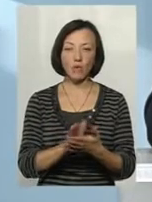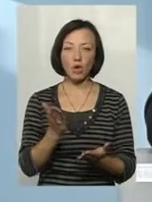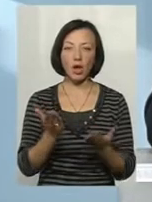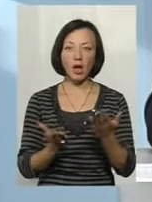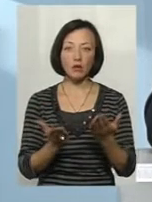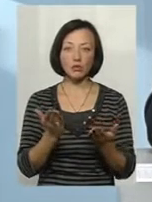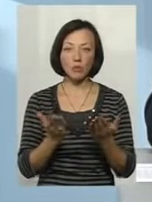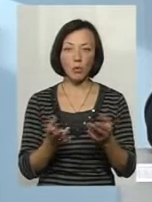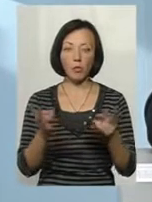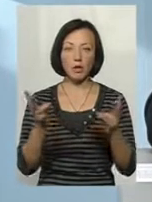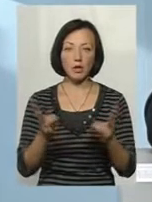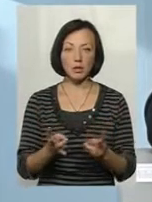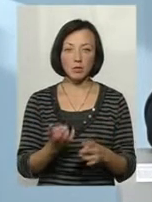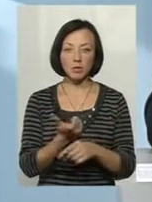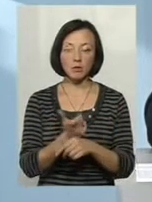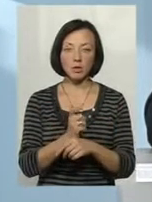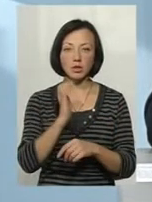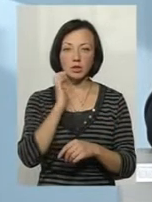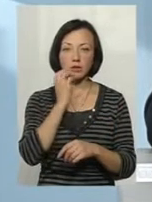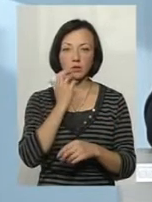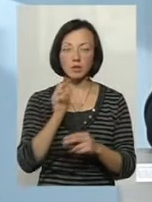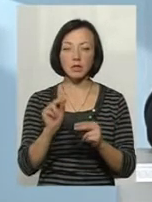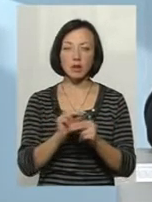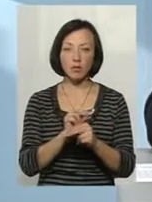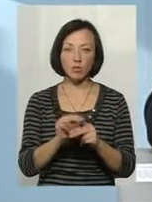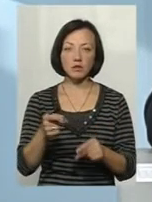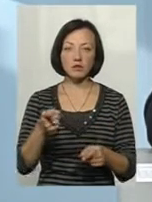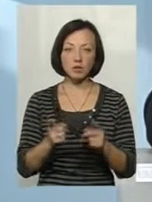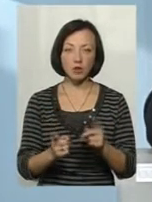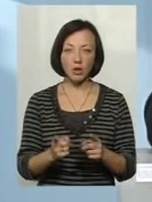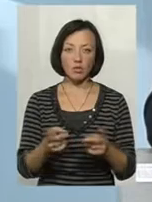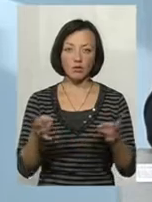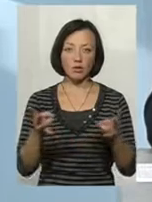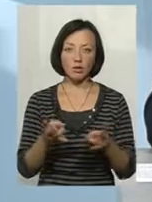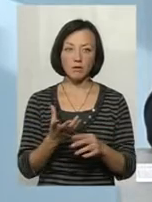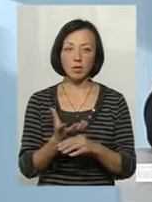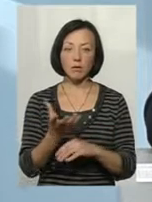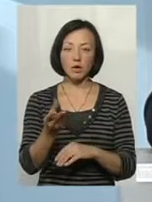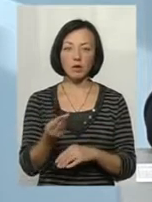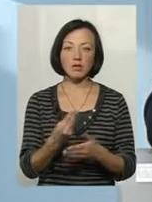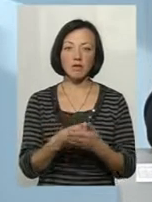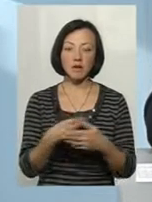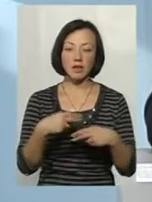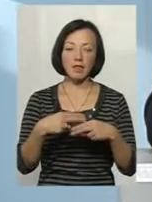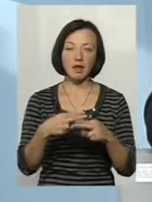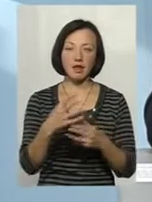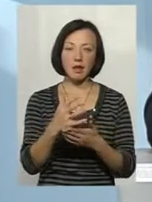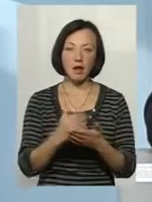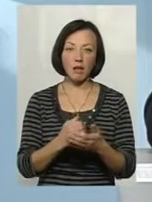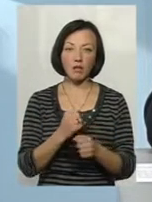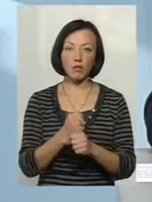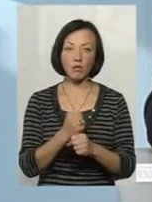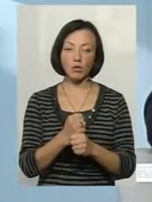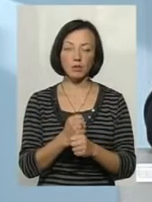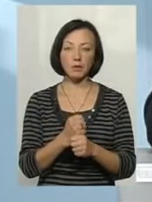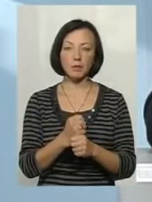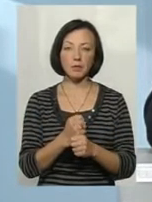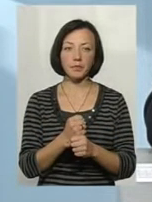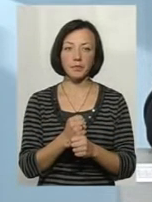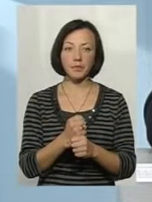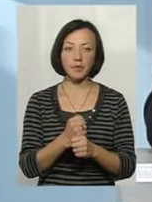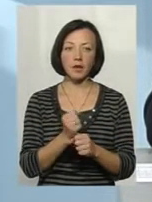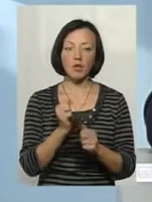ж потрібно більш серйозний ремонт, то, звичайно, потрібно оплачувати вартість деталей, вартість роботи. Ну,